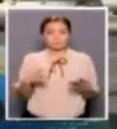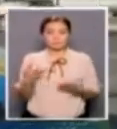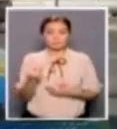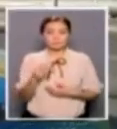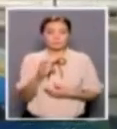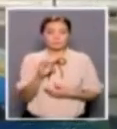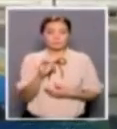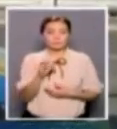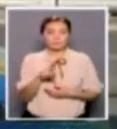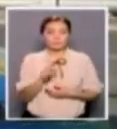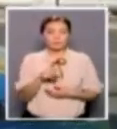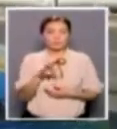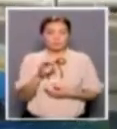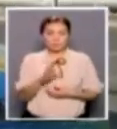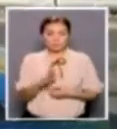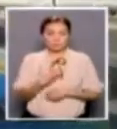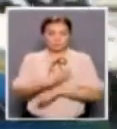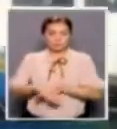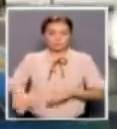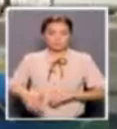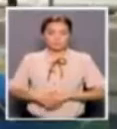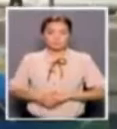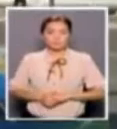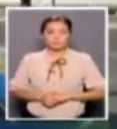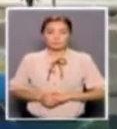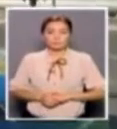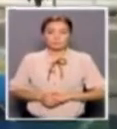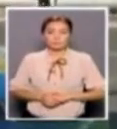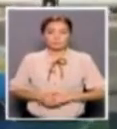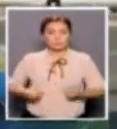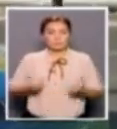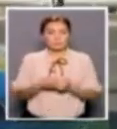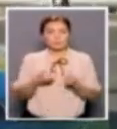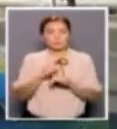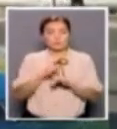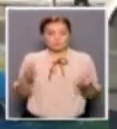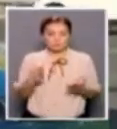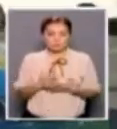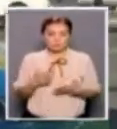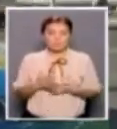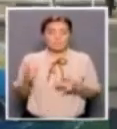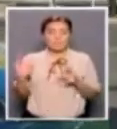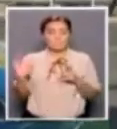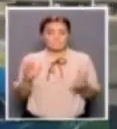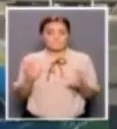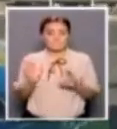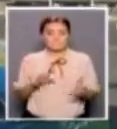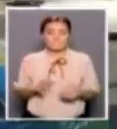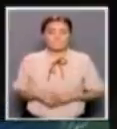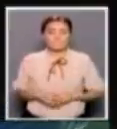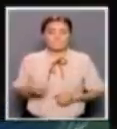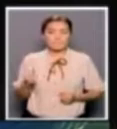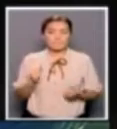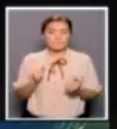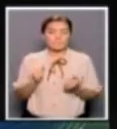мына Сырымдат көшесінде осы соңғы 1-2 күндікте жол көлік оқиғасы орын алған. Мына қоғамдық автокөлікпен